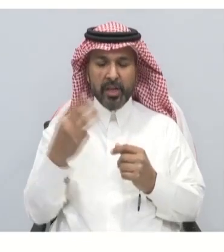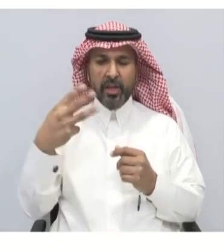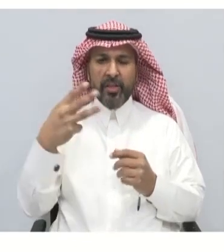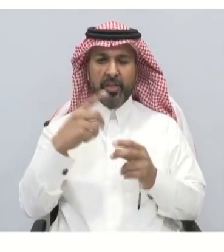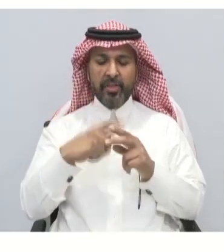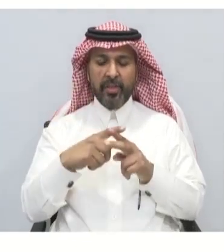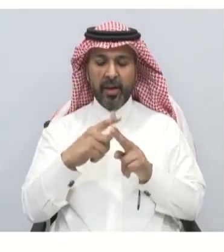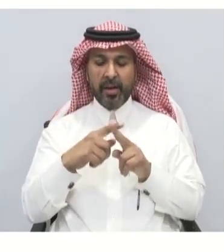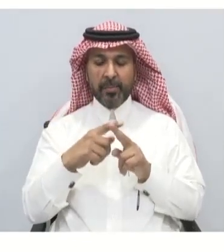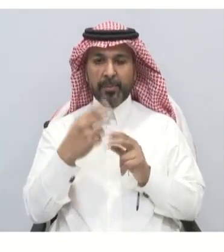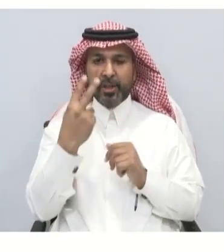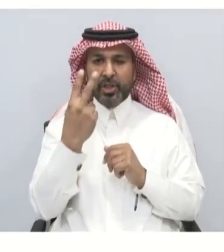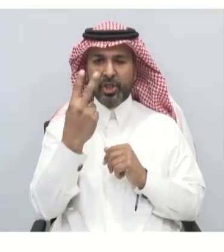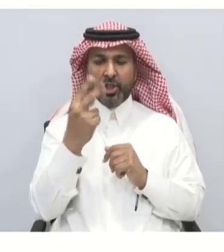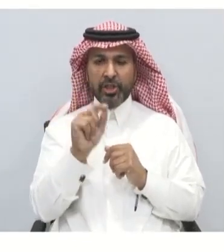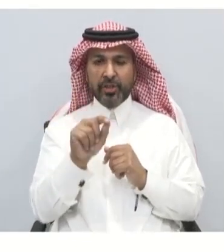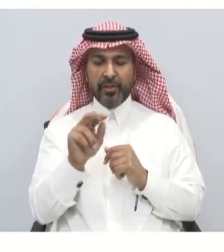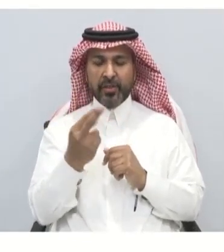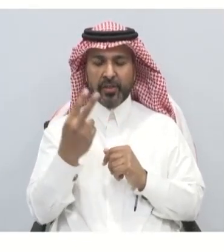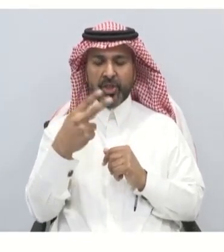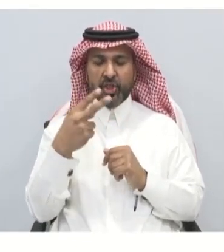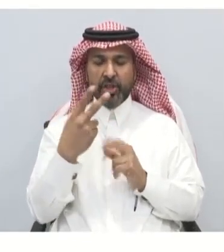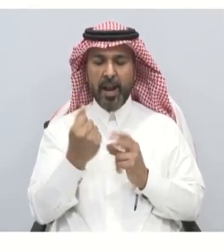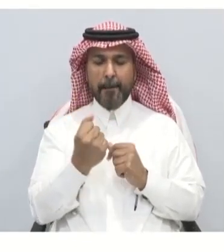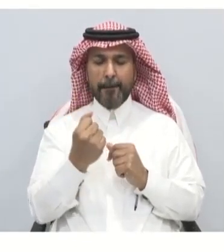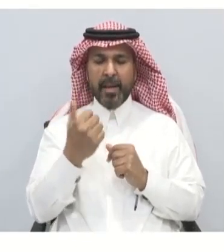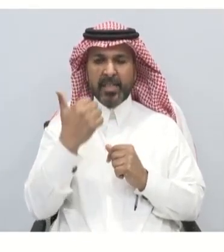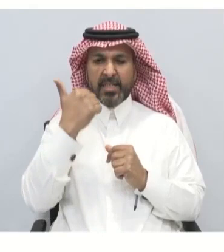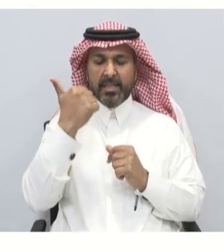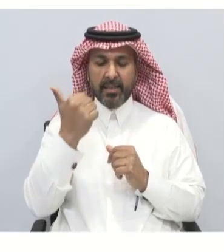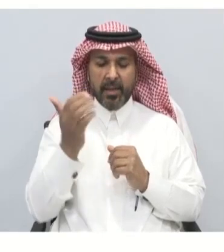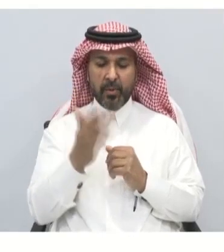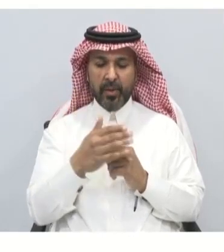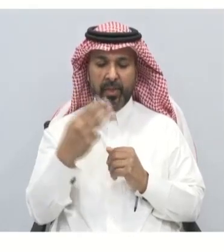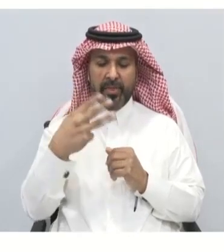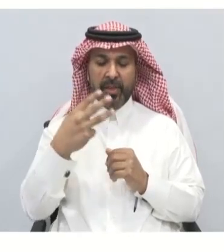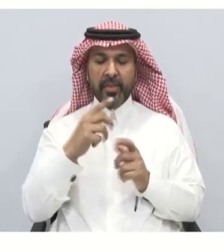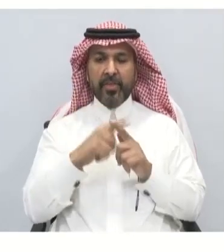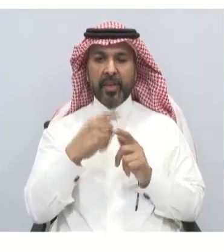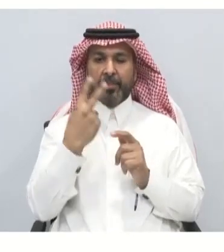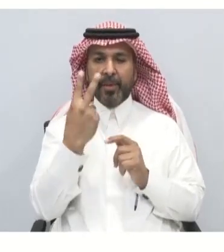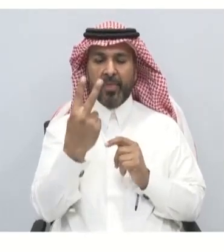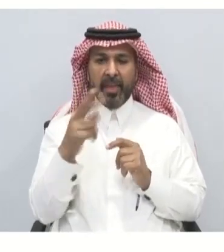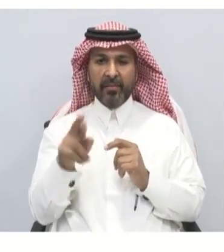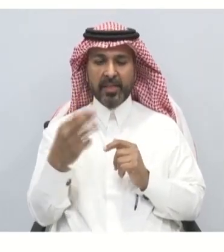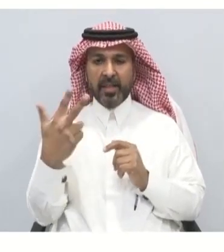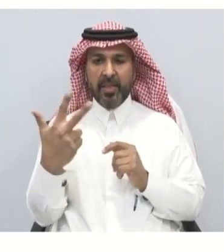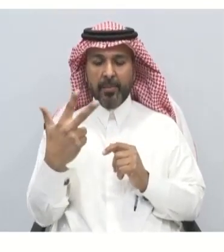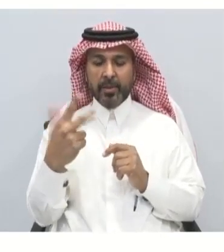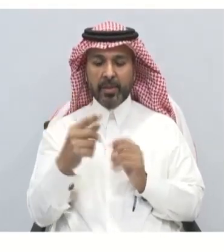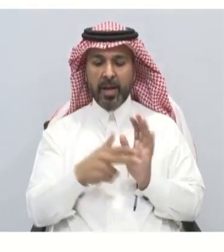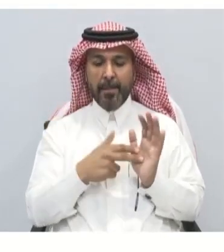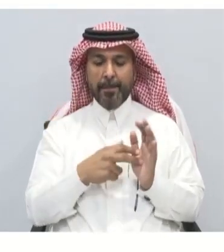هلله راح يكون سعرها 6 ريال و 30 ورقه من ورق الدفاتر ب